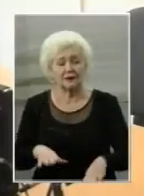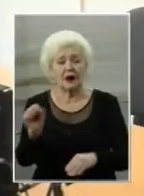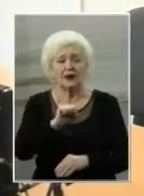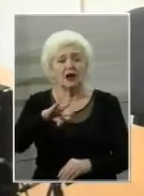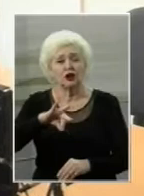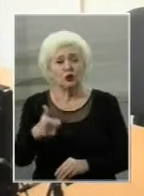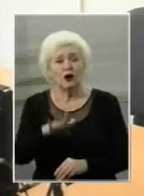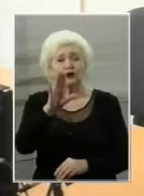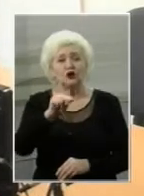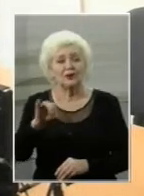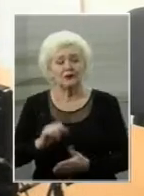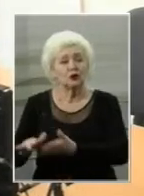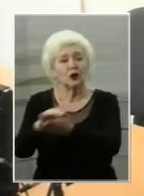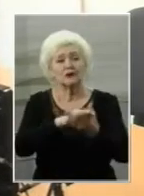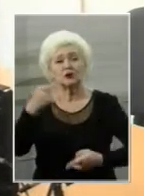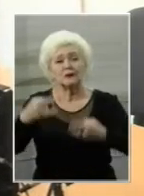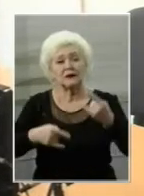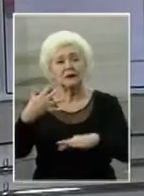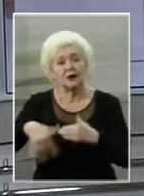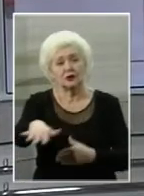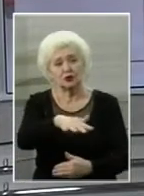Анатон Володимир Чепиного, Суспільне, Херсон.